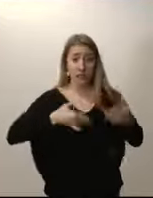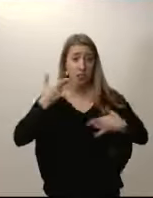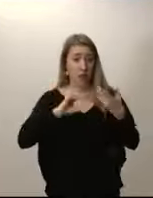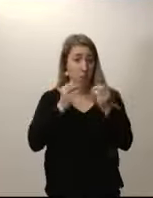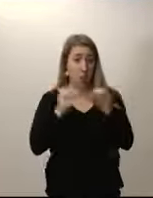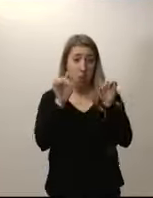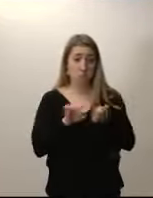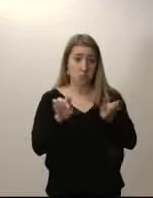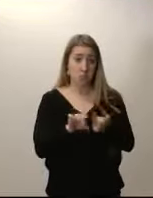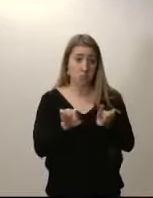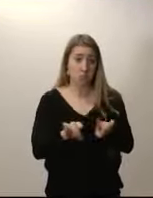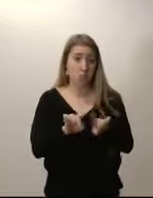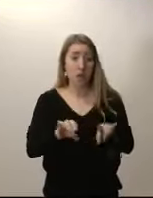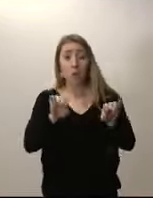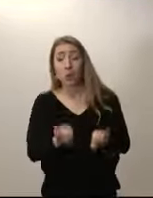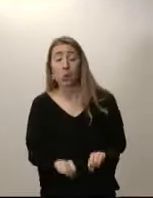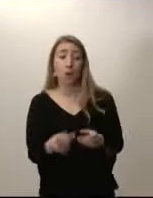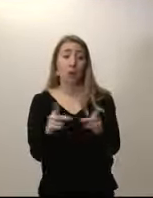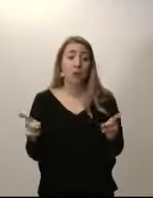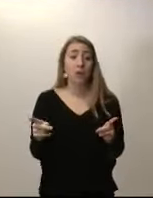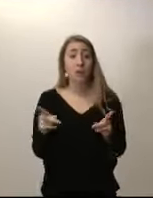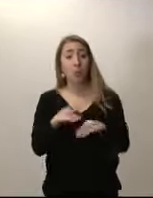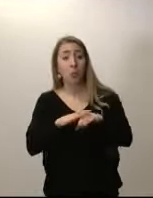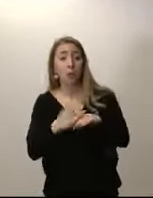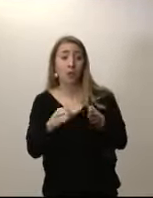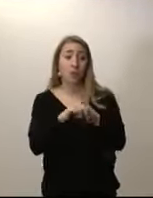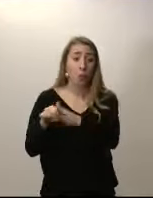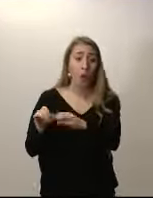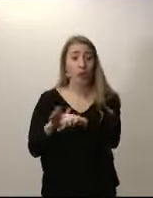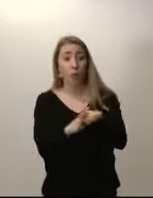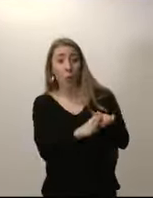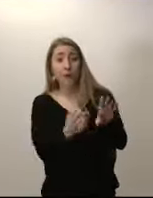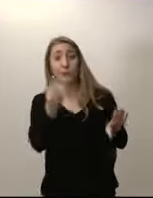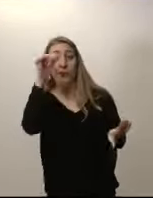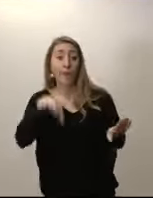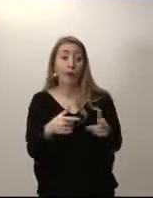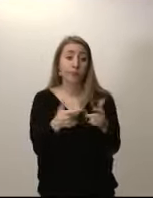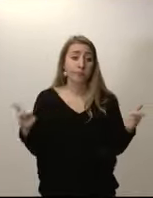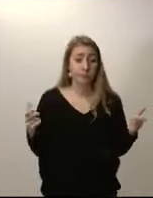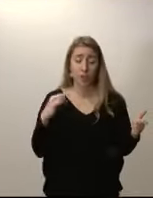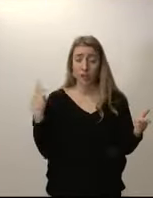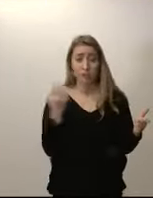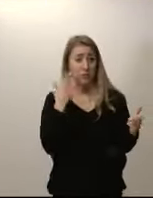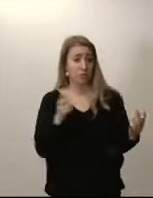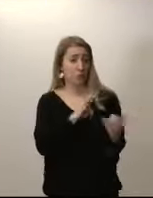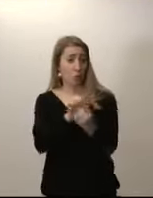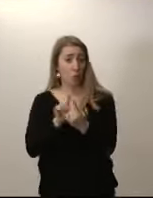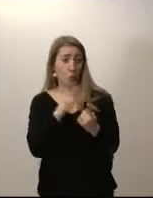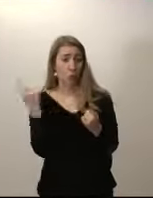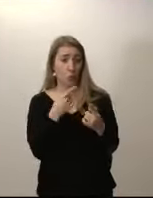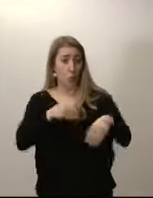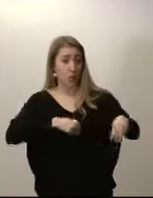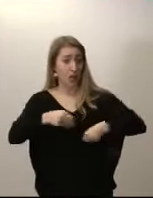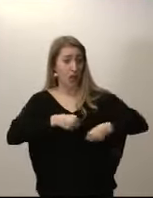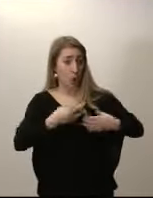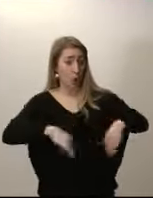ce soit dans une municipalité de droite, de gauche, du haut ou du bas, vous rencontrez tous les directeurs de salle et très souvent dans l'occasion,